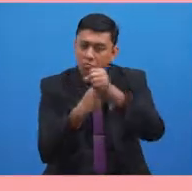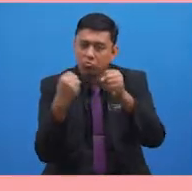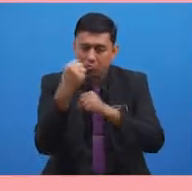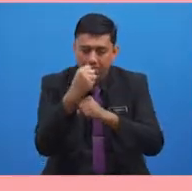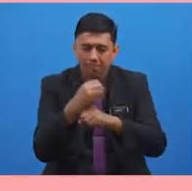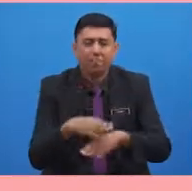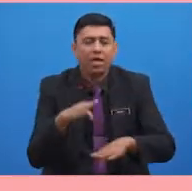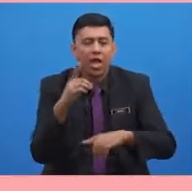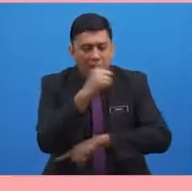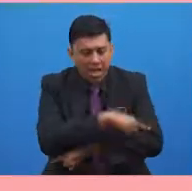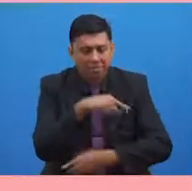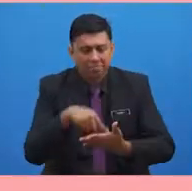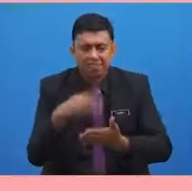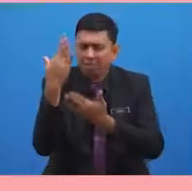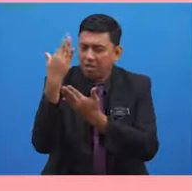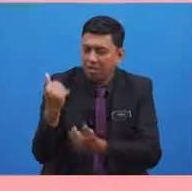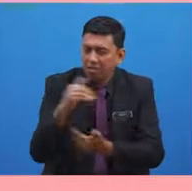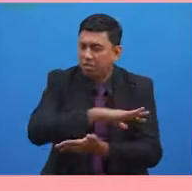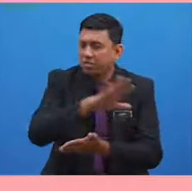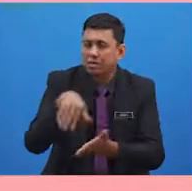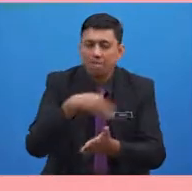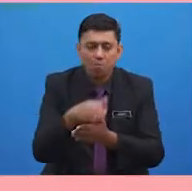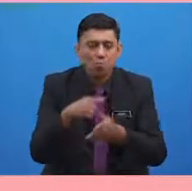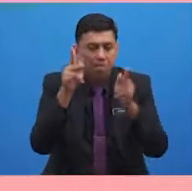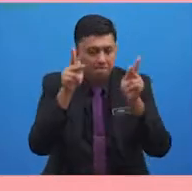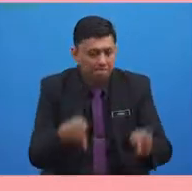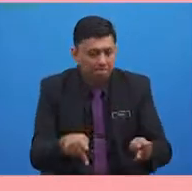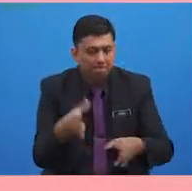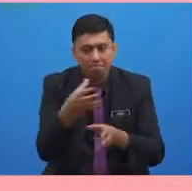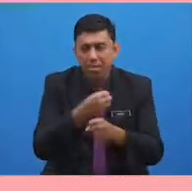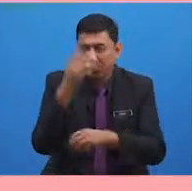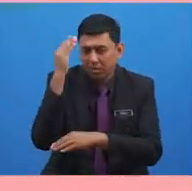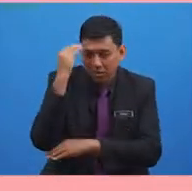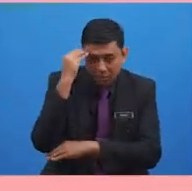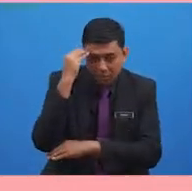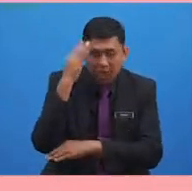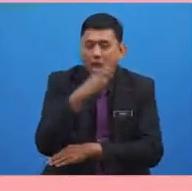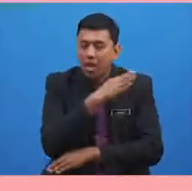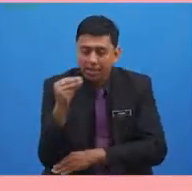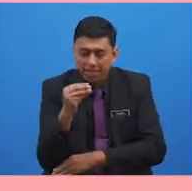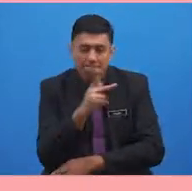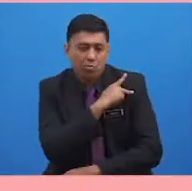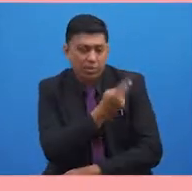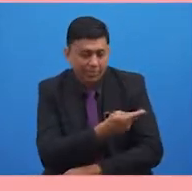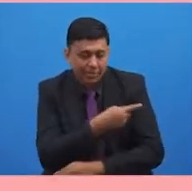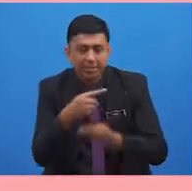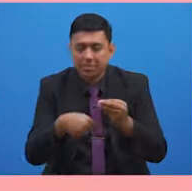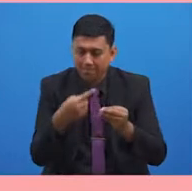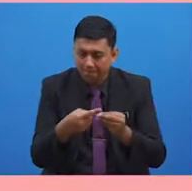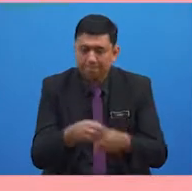ini, cikgu berharap agar para pelajar dapat mengetahui dan menguasai tentang